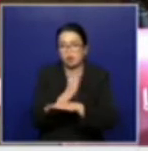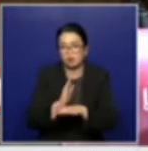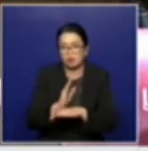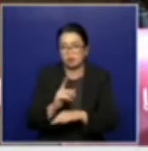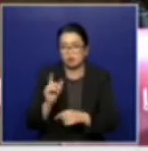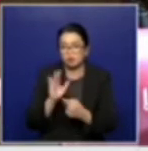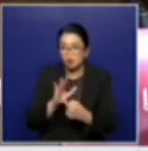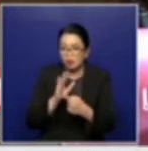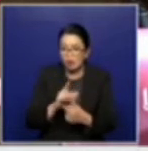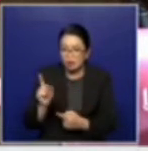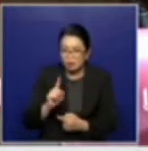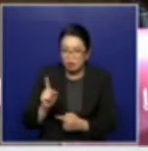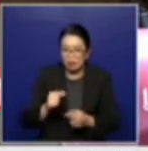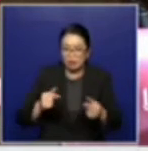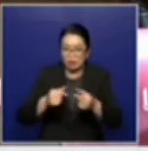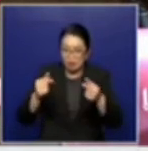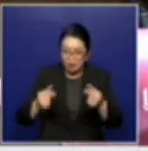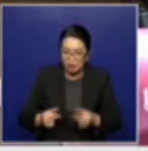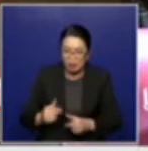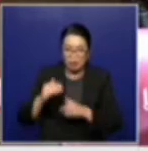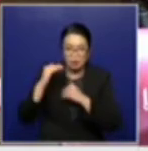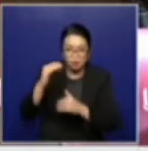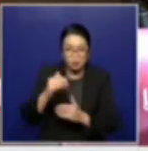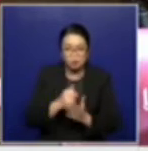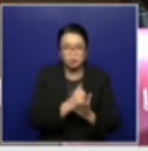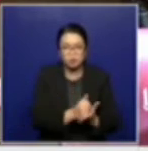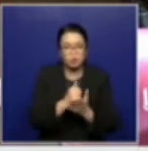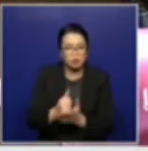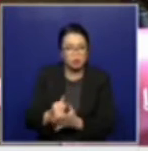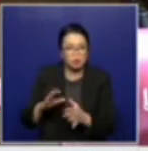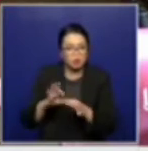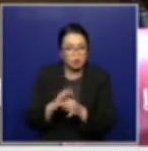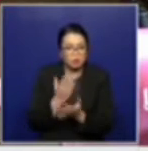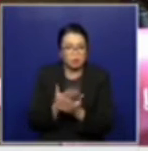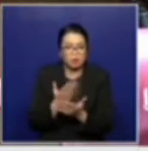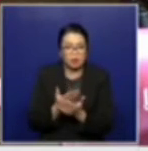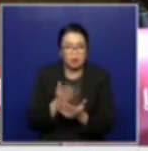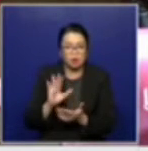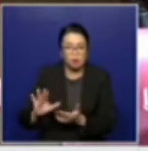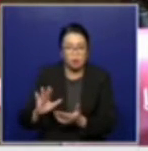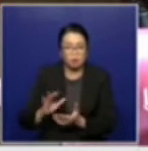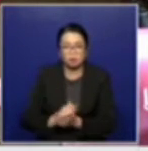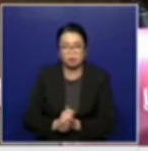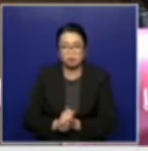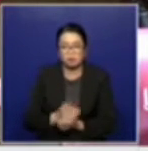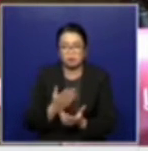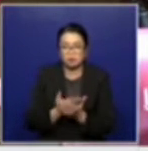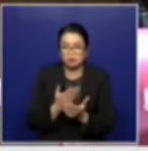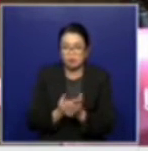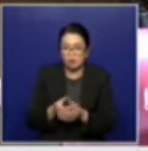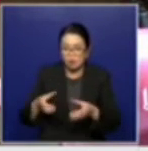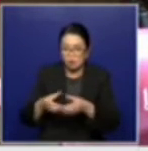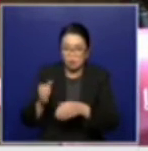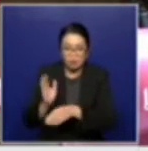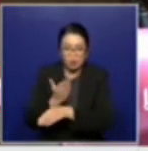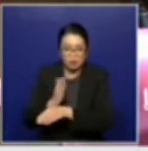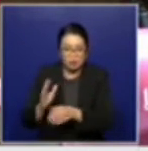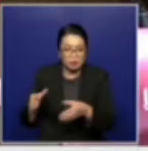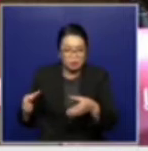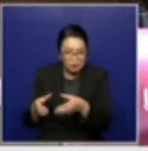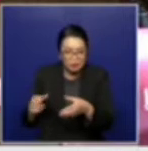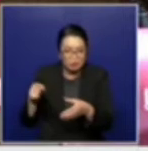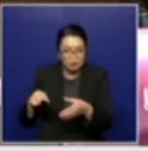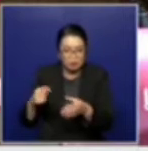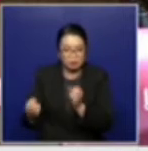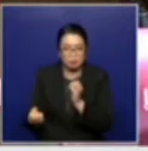อบด้วยร่างพระราชกำหนดการช่วยเหลือการเงินแก่รัฐวิสาหกิจแก่วิสาหกิจขนาดกลางขนาดย่อมที่ได้รับผล